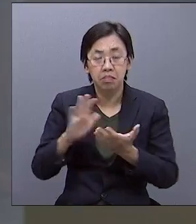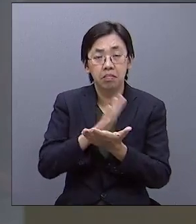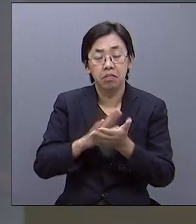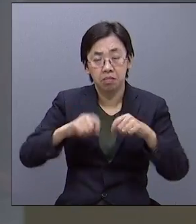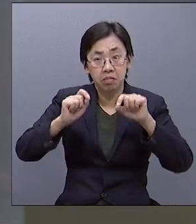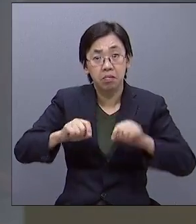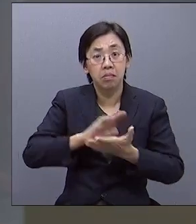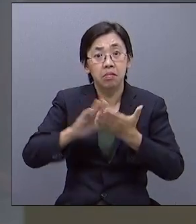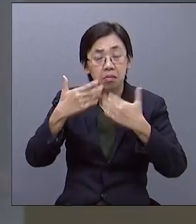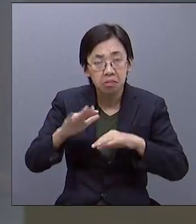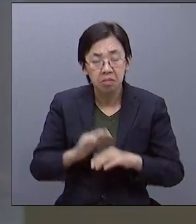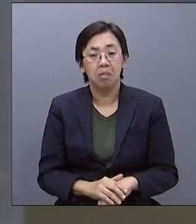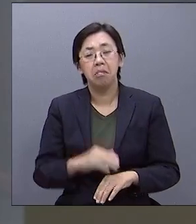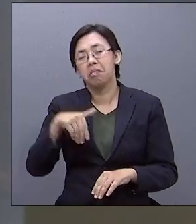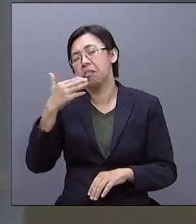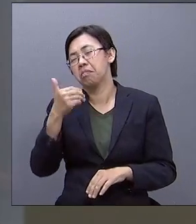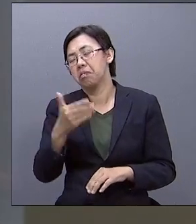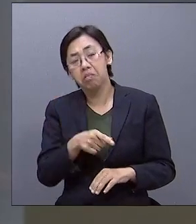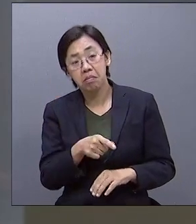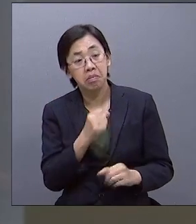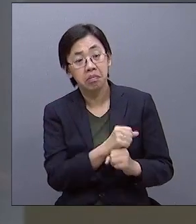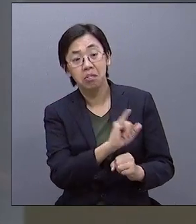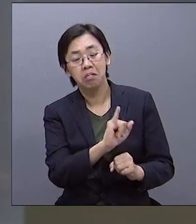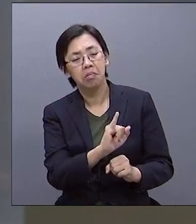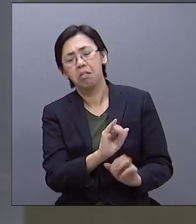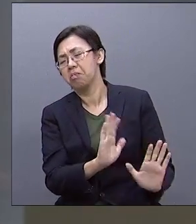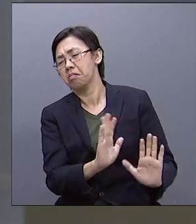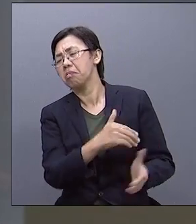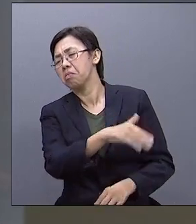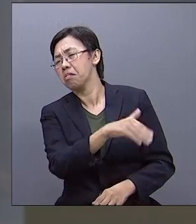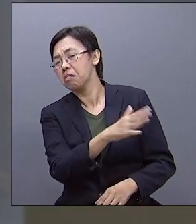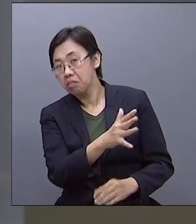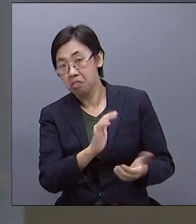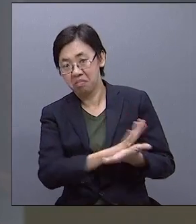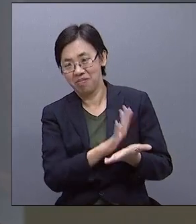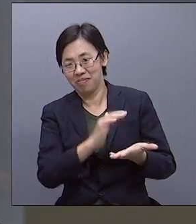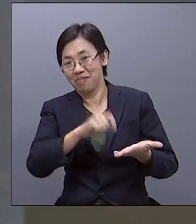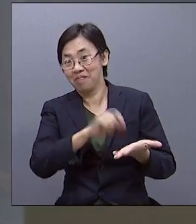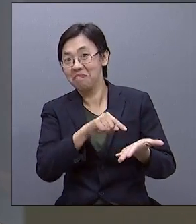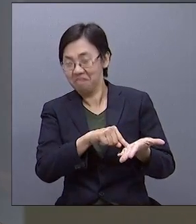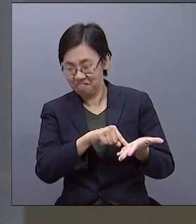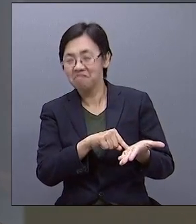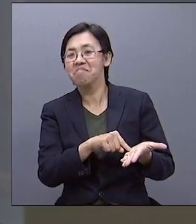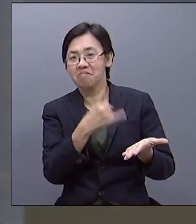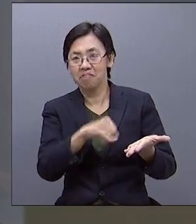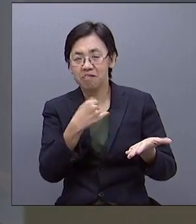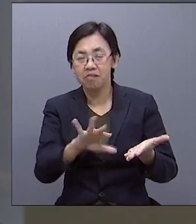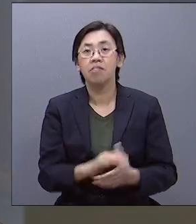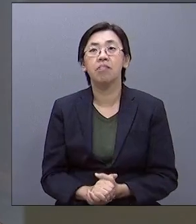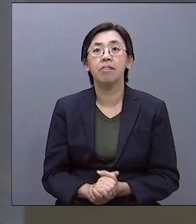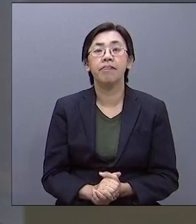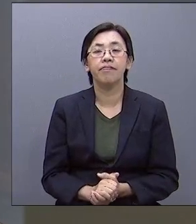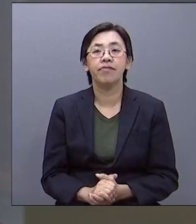อยแล้วคุณไปปฏิเสธเขาก่อนจะเริ่มงานอันนี้ถือว่าเอกสารที่เซ็นไปเนี่ยมันมีผลทางกฎหมายแล้วนะ ถูกต้อง นะคะวันนี้ต้องขอขอบพระคุณนะทนาย